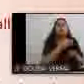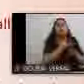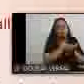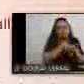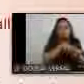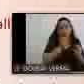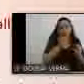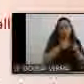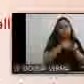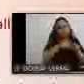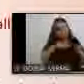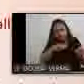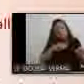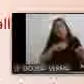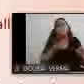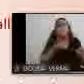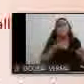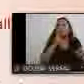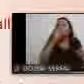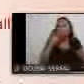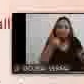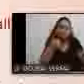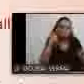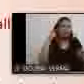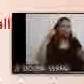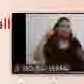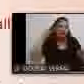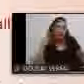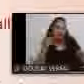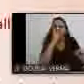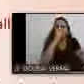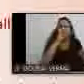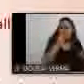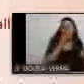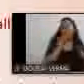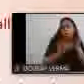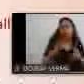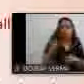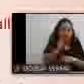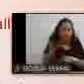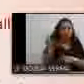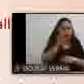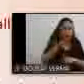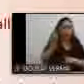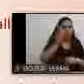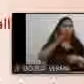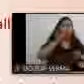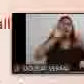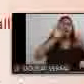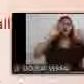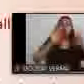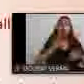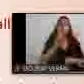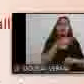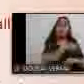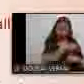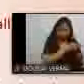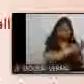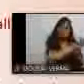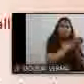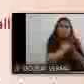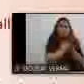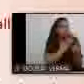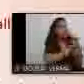मे भी थोड़ा टाइम लगेगा थोड़ा रिपीटिशन चाहिए होगा बट दे ऑल्सो स्टार्ट ग्रोइंग इन ऑल